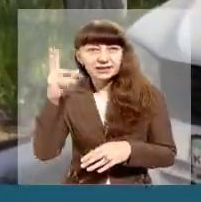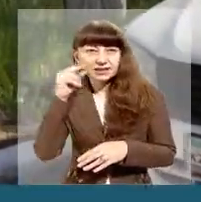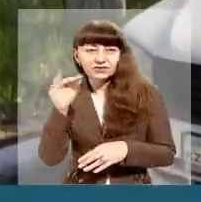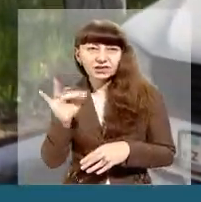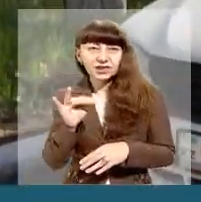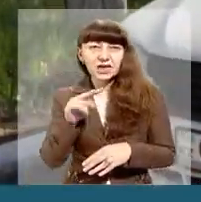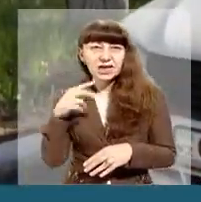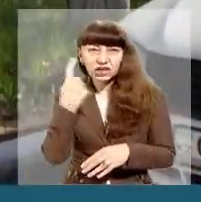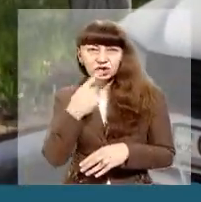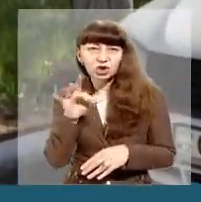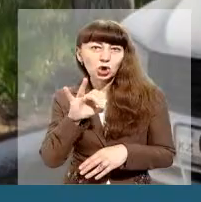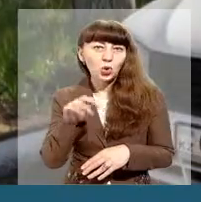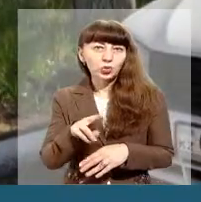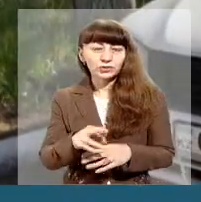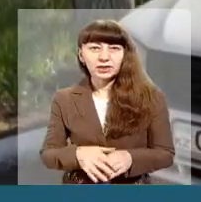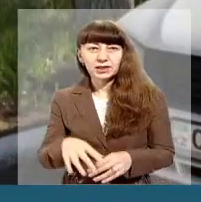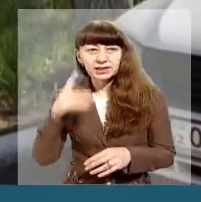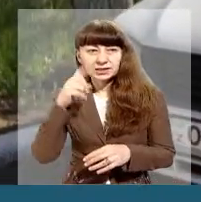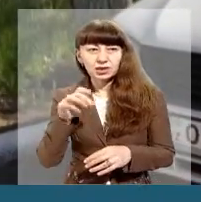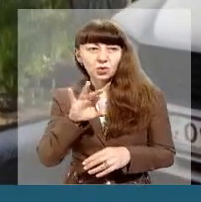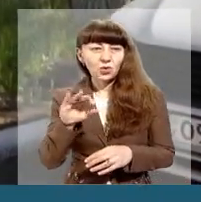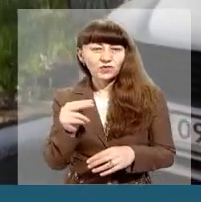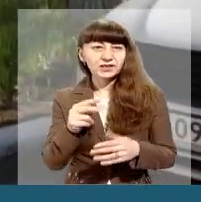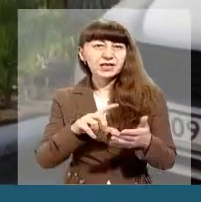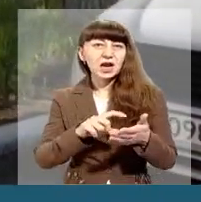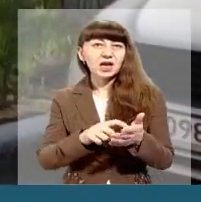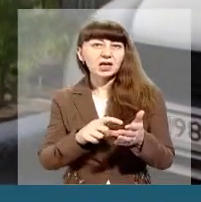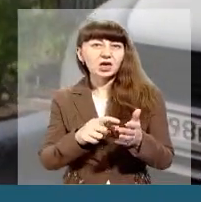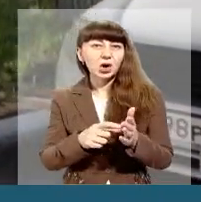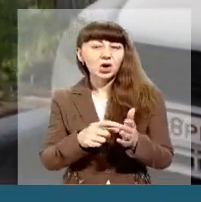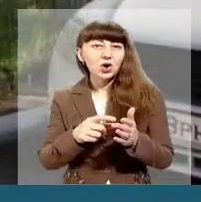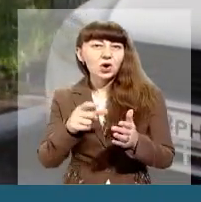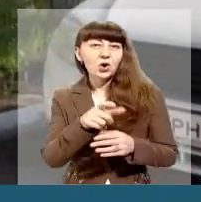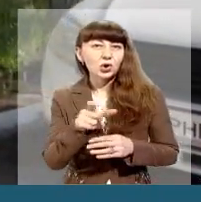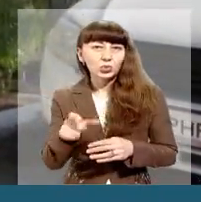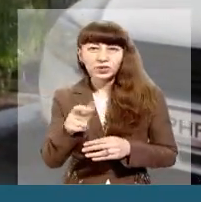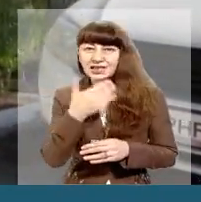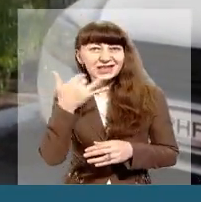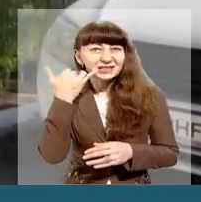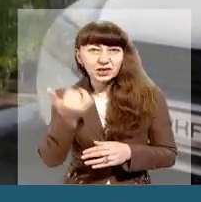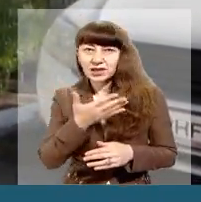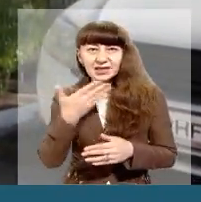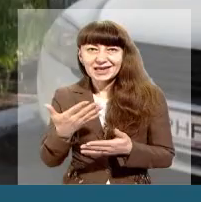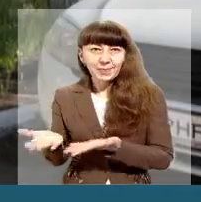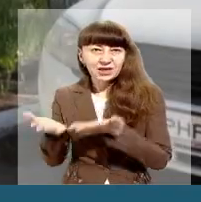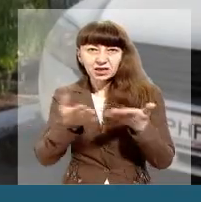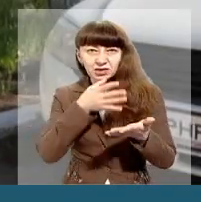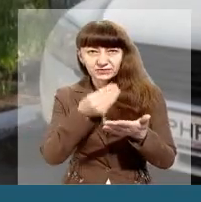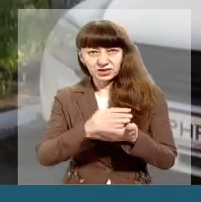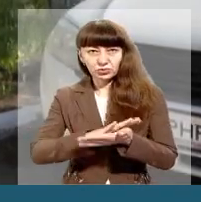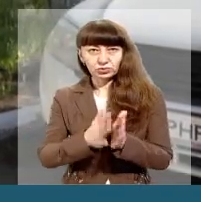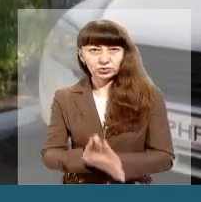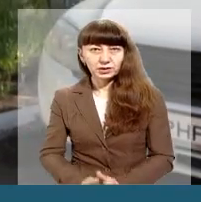коды. Необходимо знать, что официальные органы не звонят и не предлагают свои услуги. Айнура Муканова, Олег